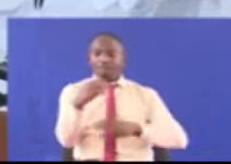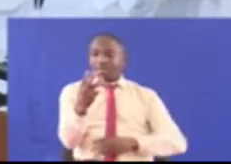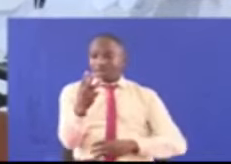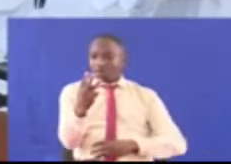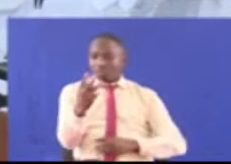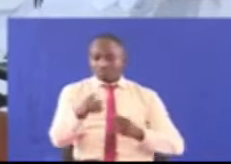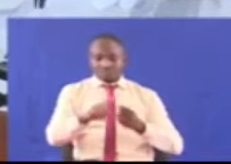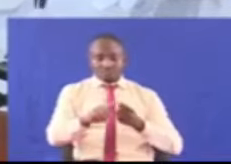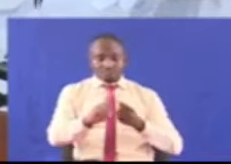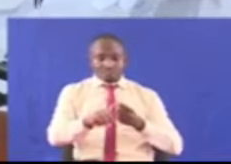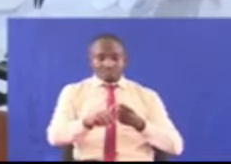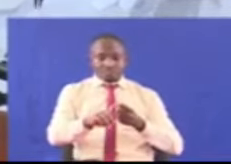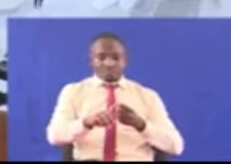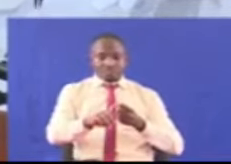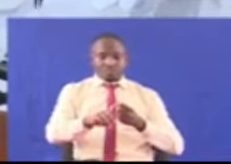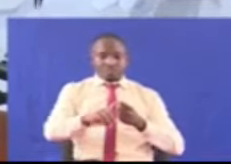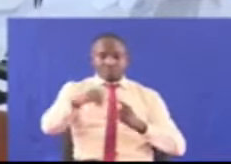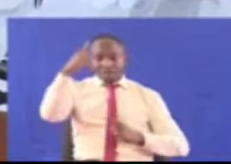integrity,